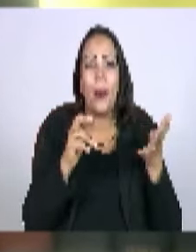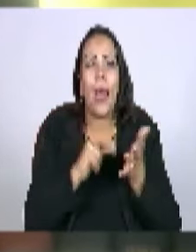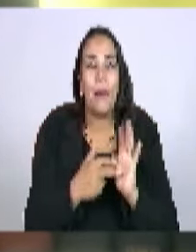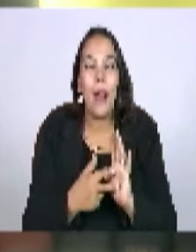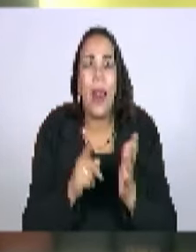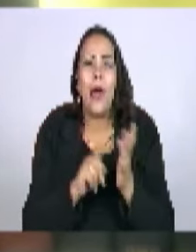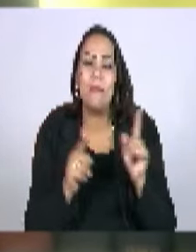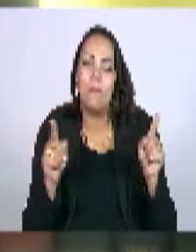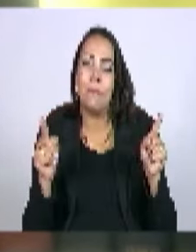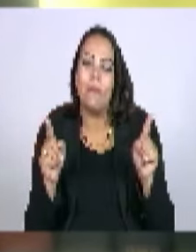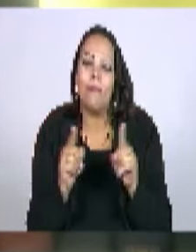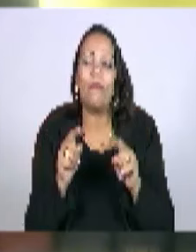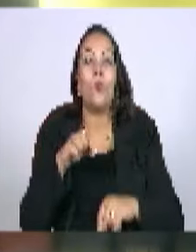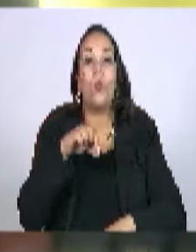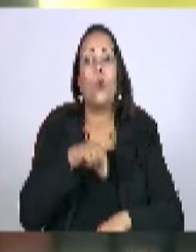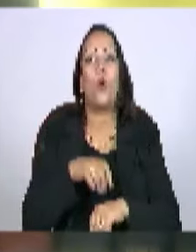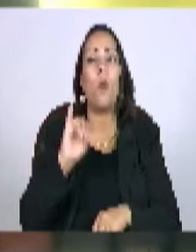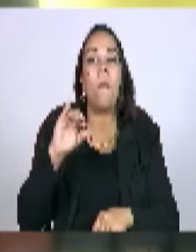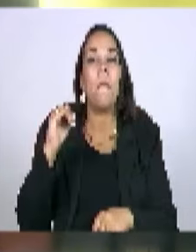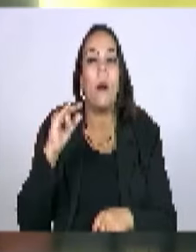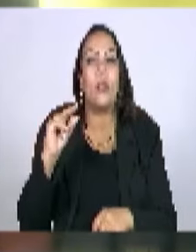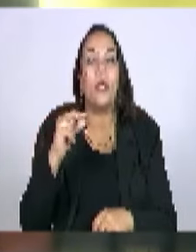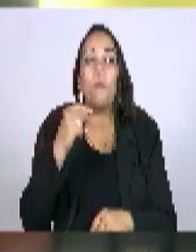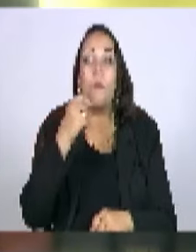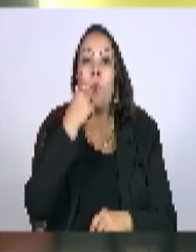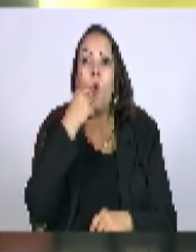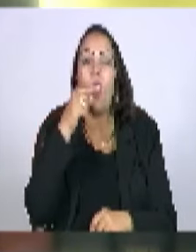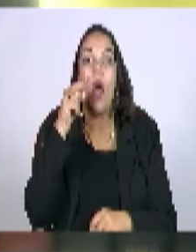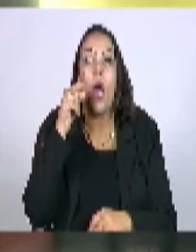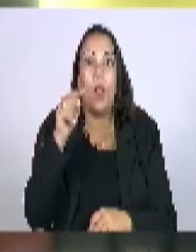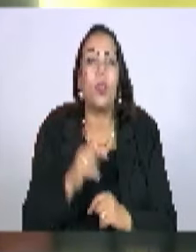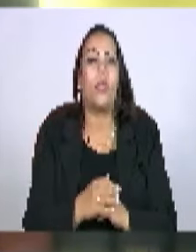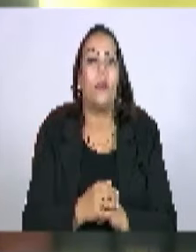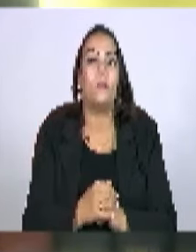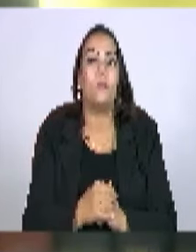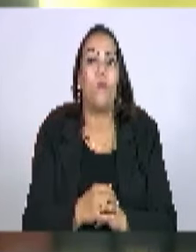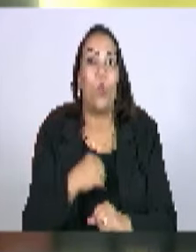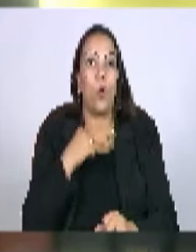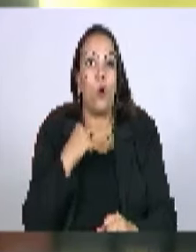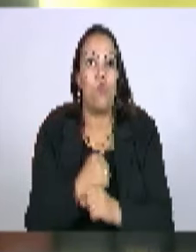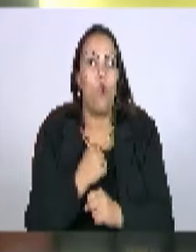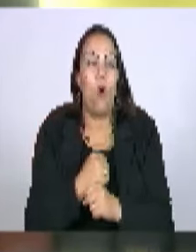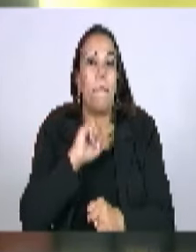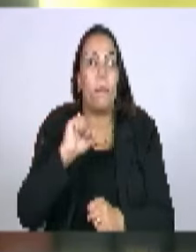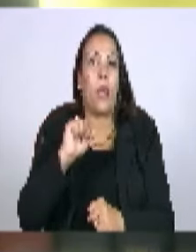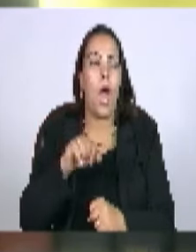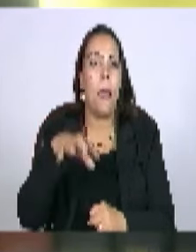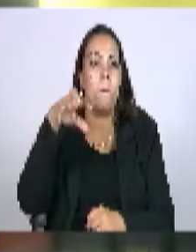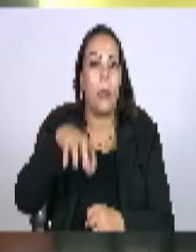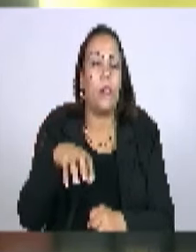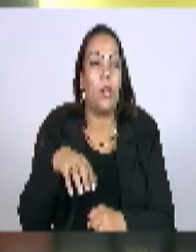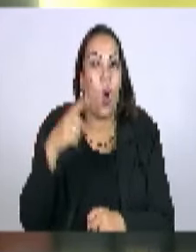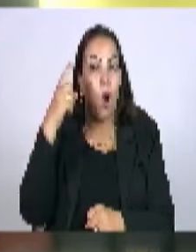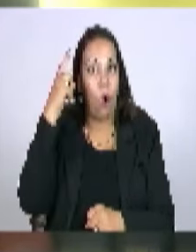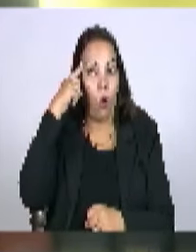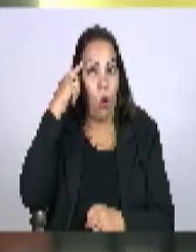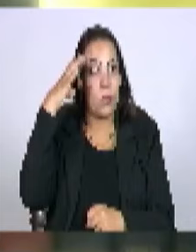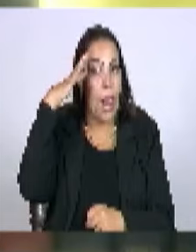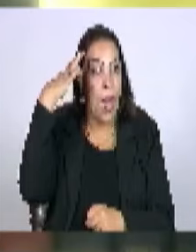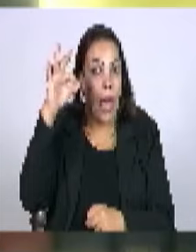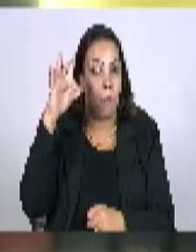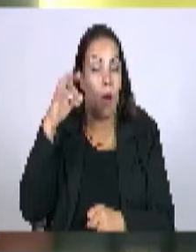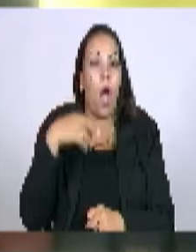محمد معيط له تصريح بيقول ان صفقه ا راس الحكمه الحكومه حصلت على